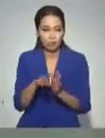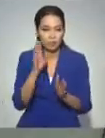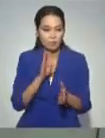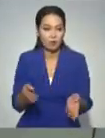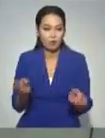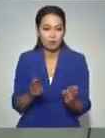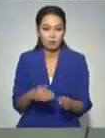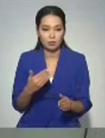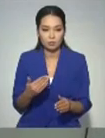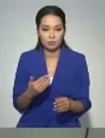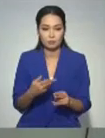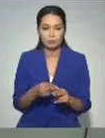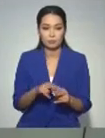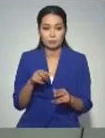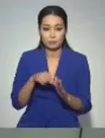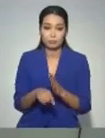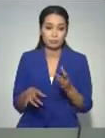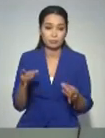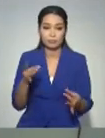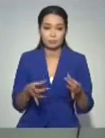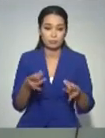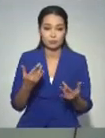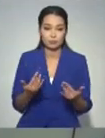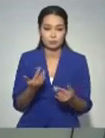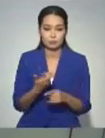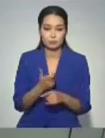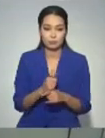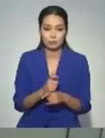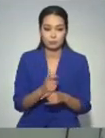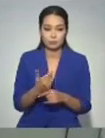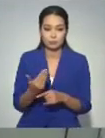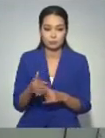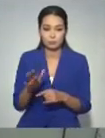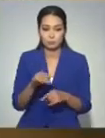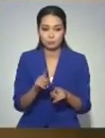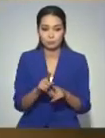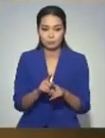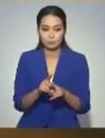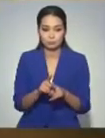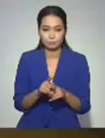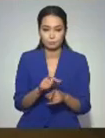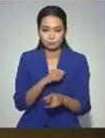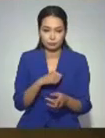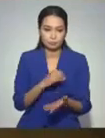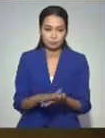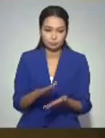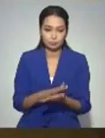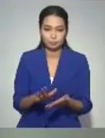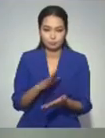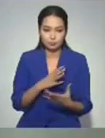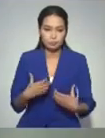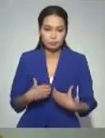Есікті ашсам, ішім бәрі батпақ. Су жоқ уже. Кетіп қалған ғой, сіңіп кетті ма, ағып кетті ма, непонятно. Өзіміз тазаладық, басқа кім